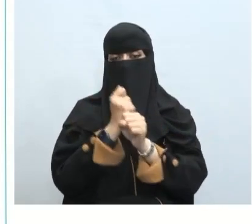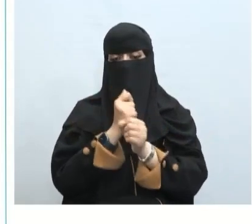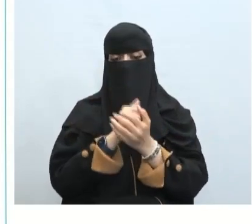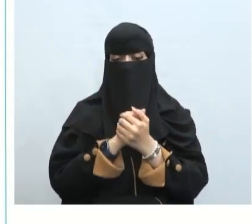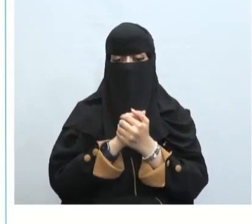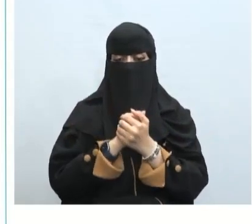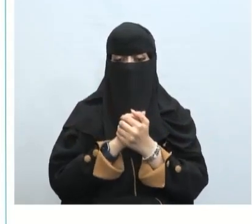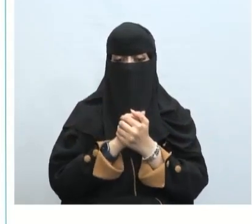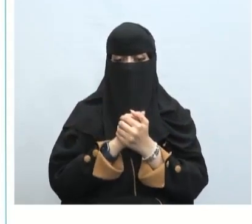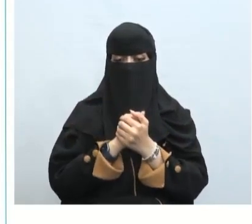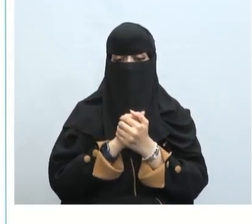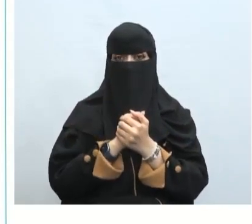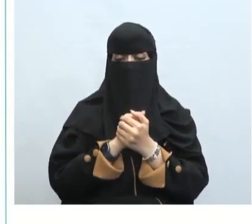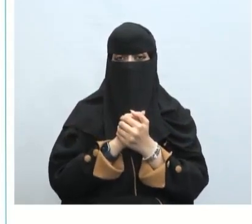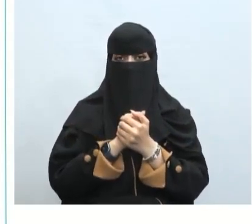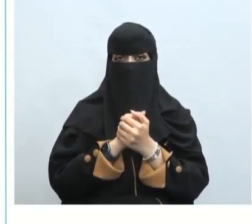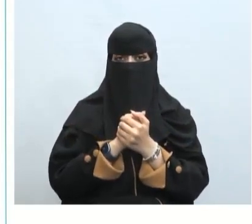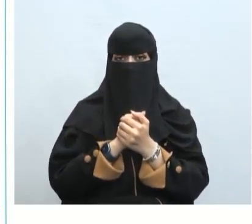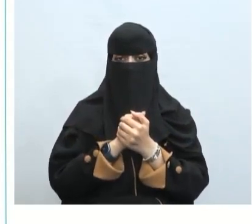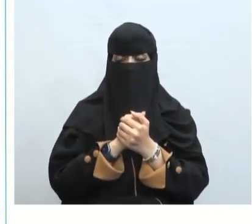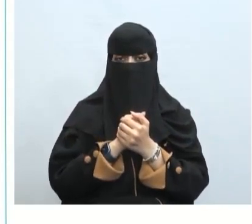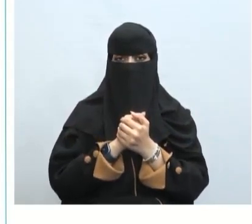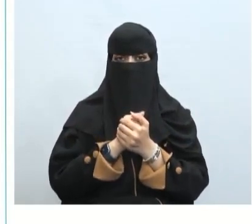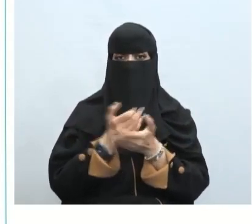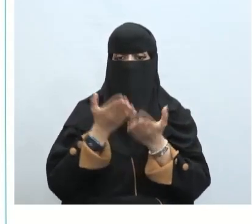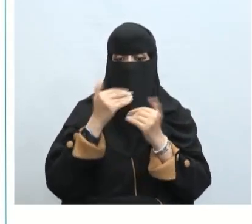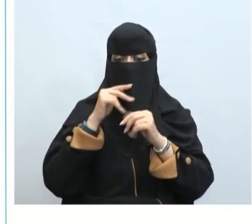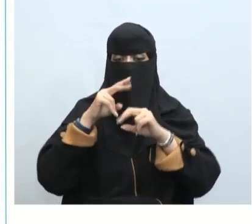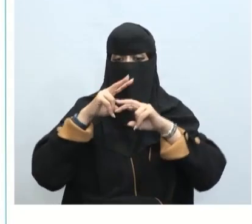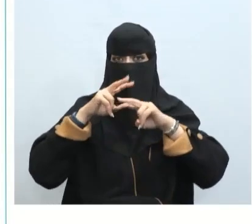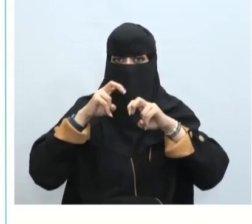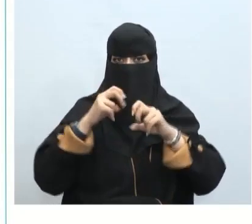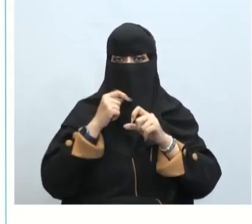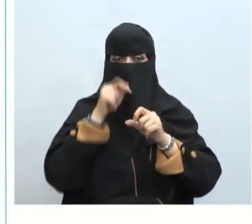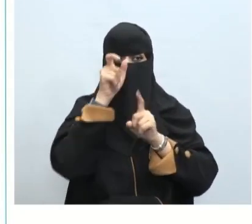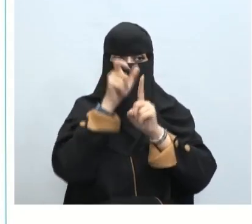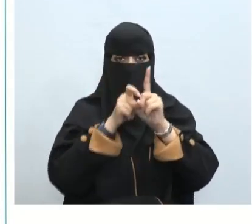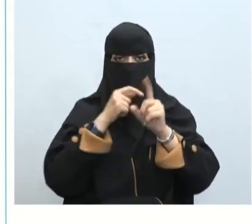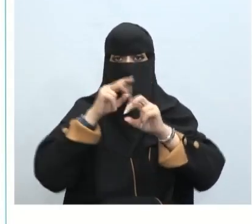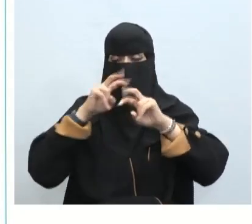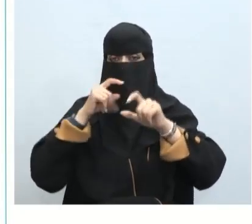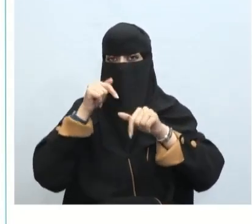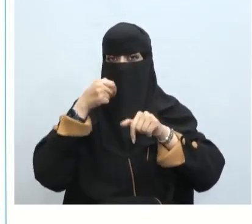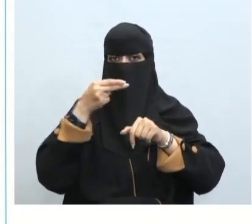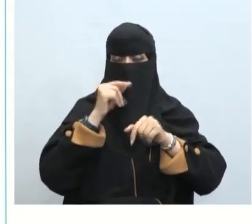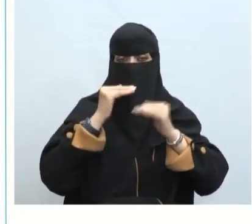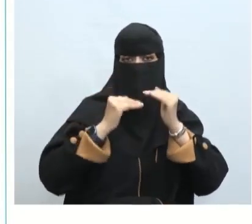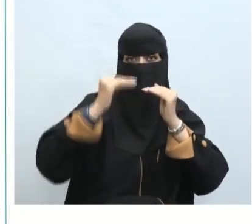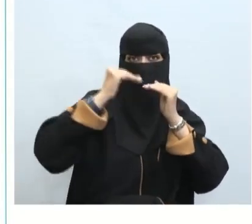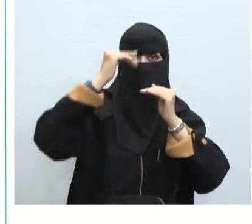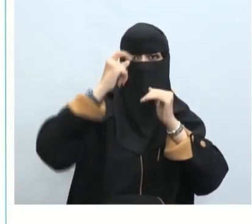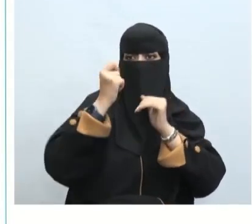العمل كذلك من الاسباب الاجتماعيه للبطاله بحث طالب العمل عن مستويات